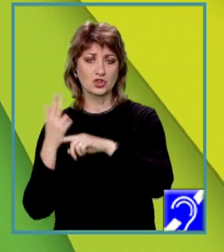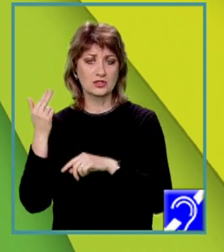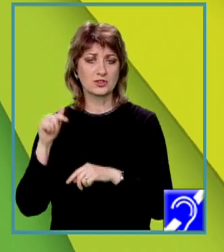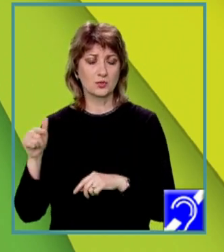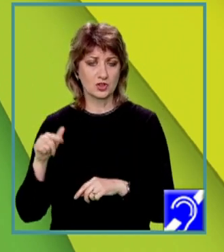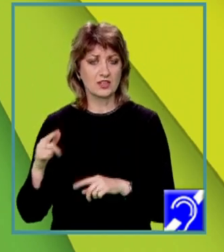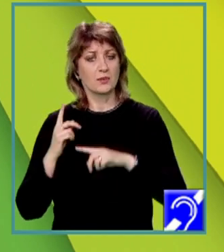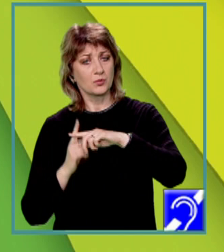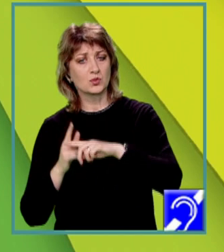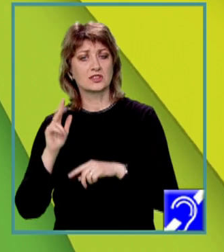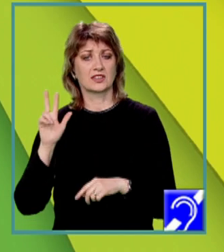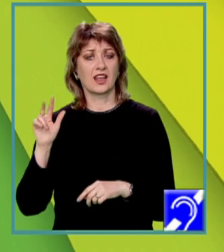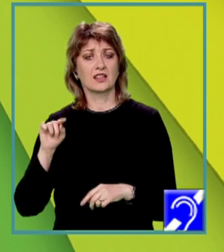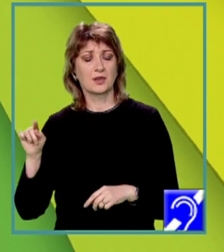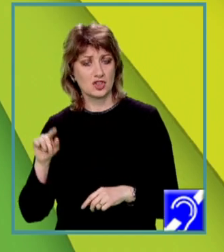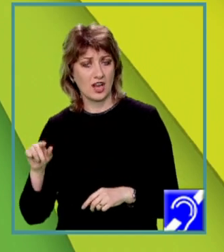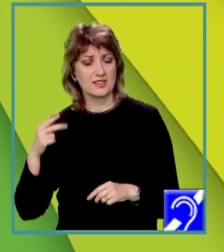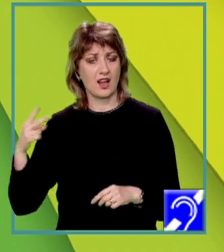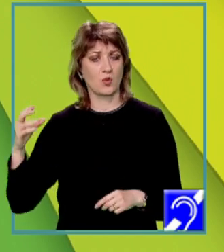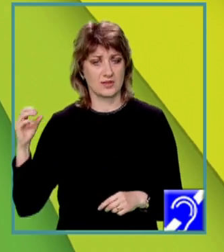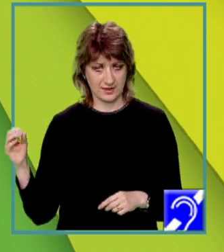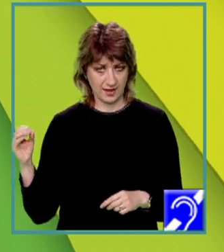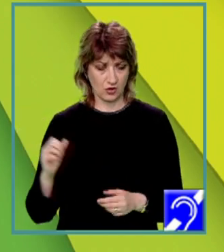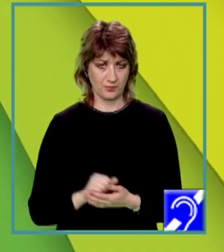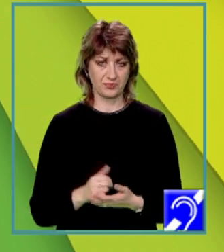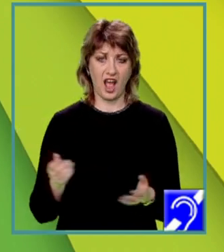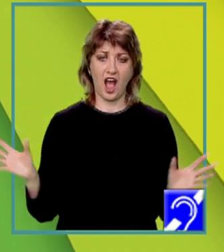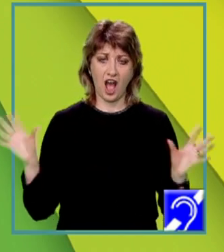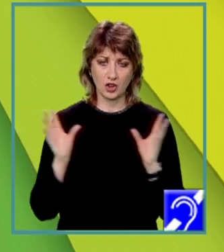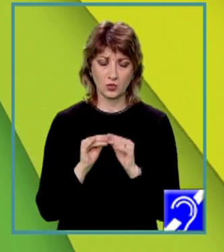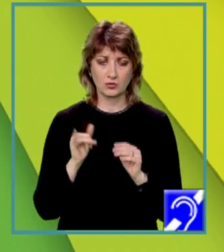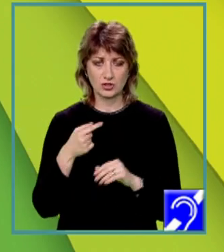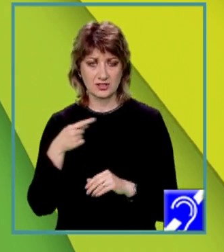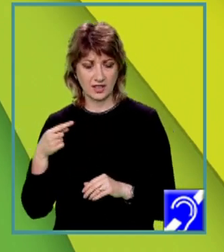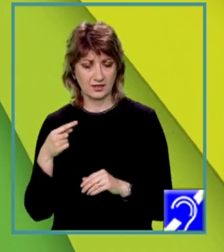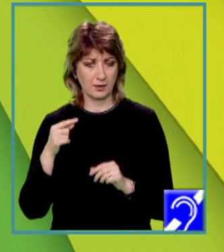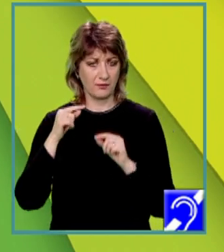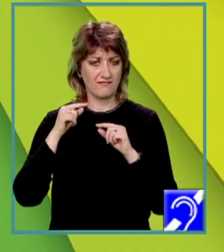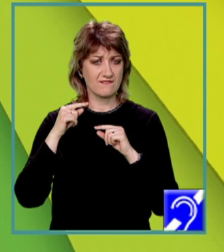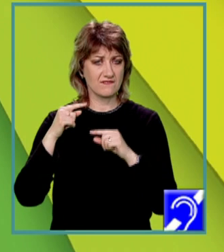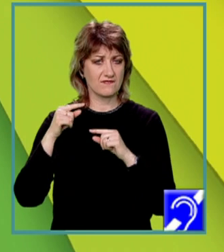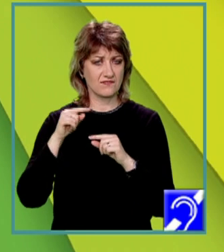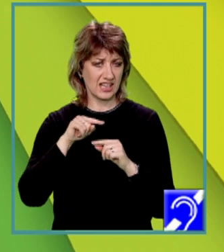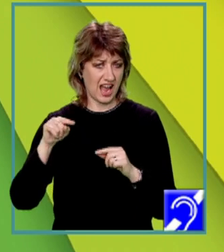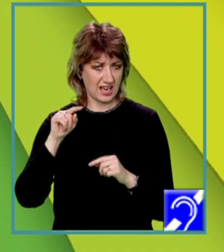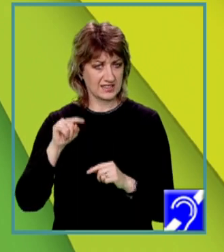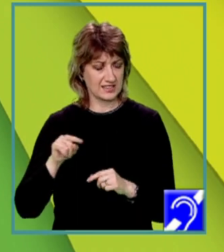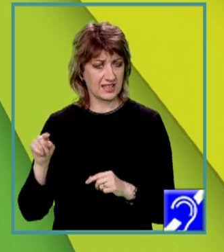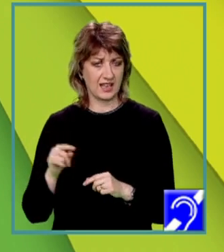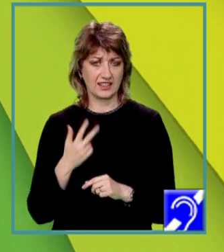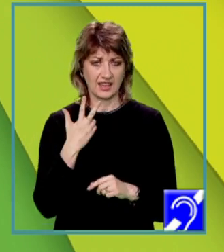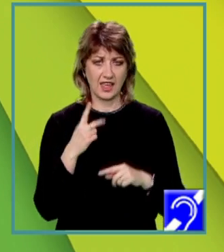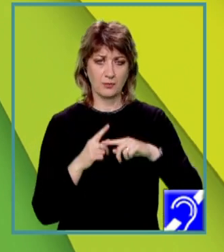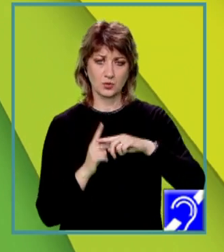plus 3 pe șase este egal cu 0 adunăm și scădem fracțiile respective și obținem 3x plus 2